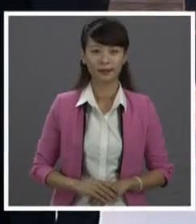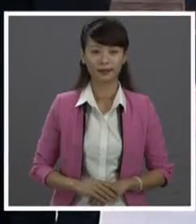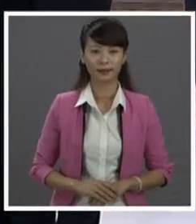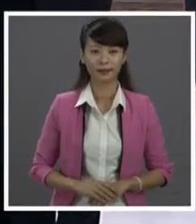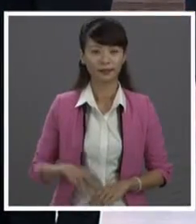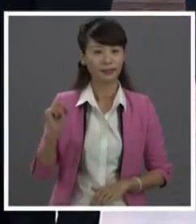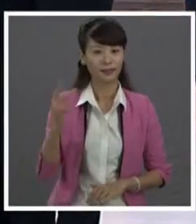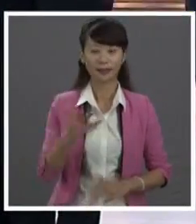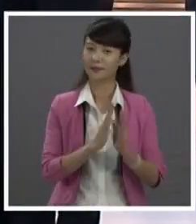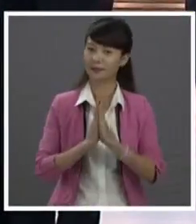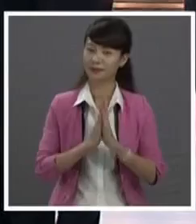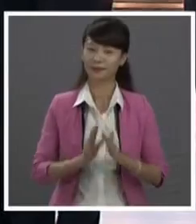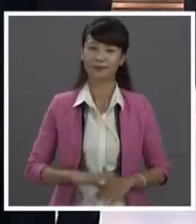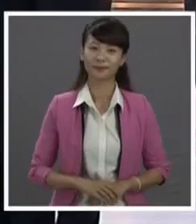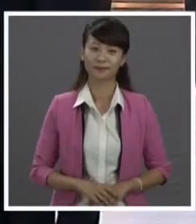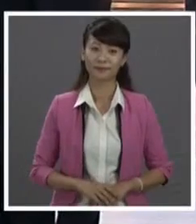不对，再来一次，